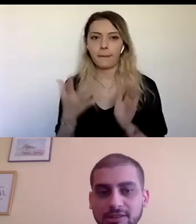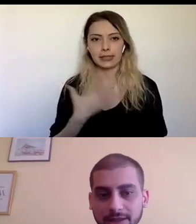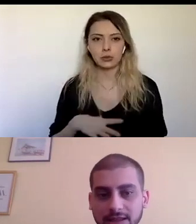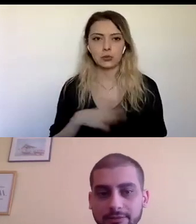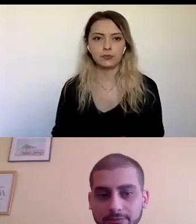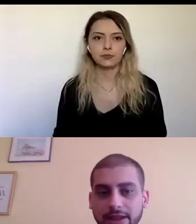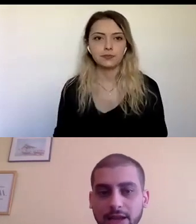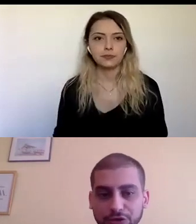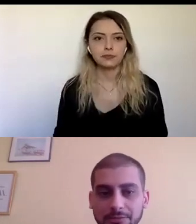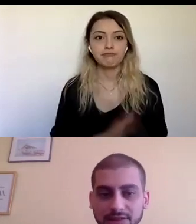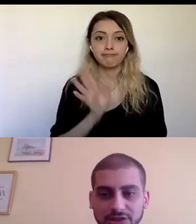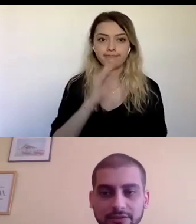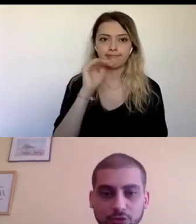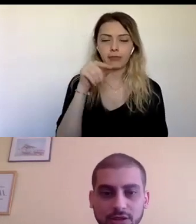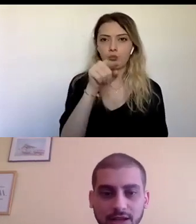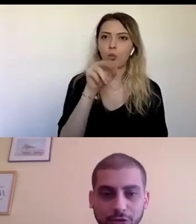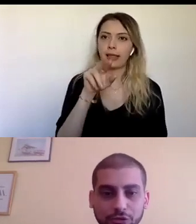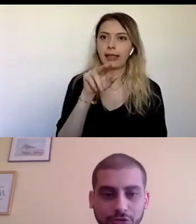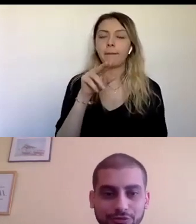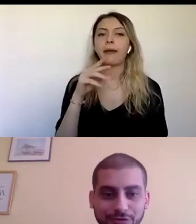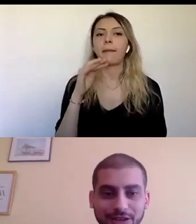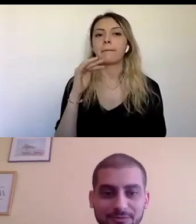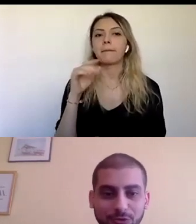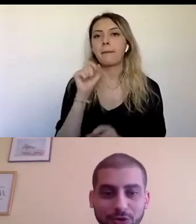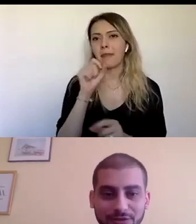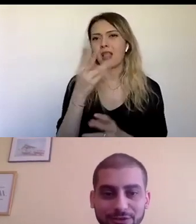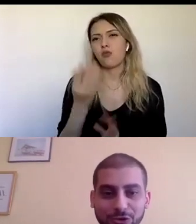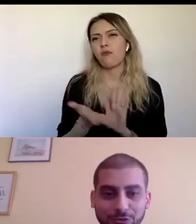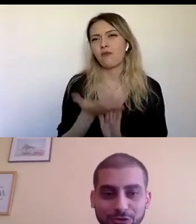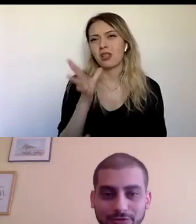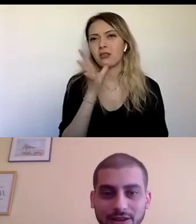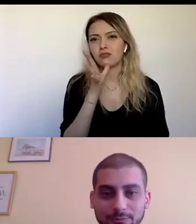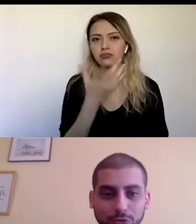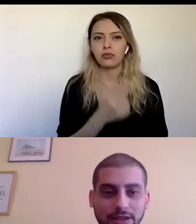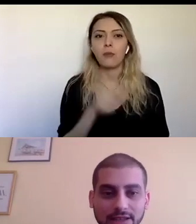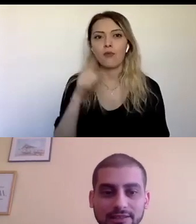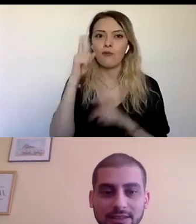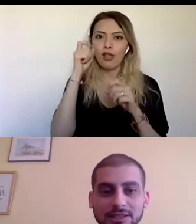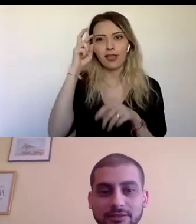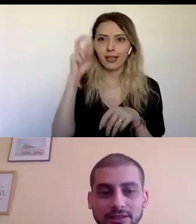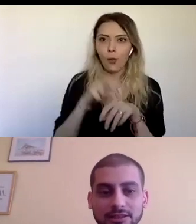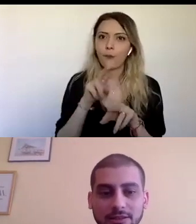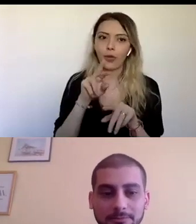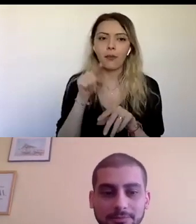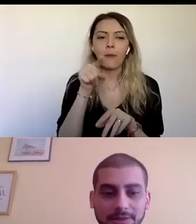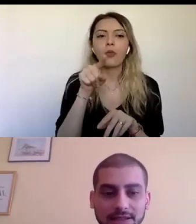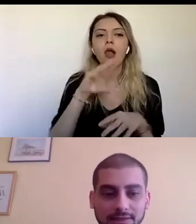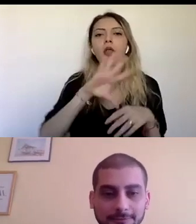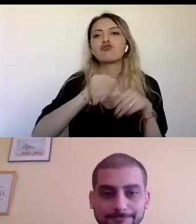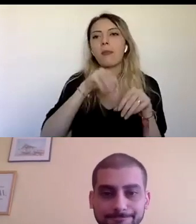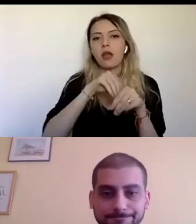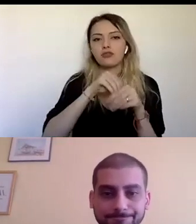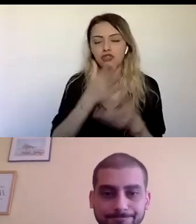Bu tarz mailler veya özel mesajlar mutlaka alıyorsunuzdur. Bu fotoğrafı atıyor musun? Bunlar da kimlik avından bir